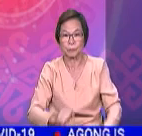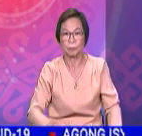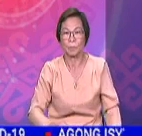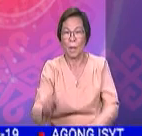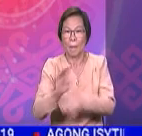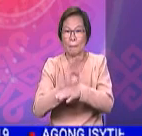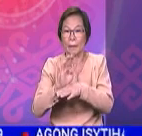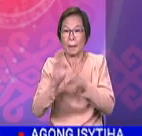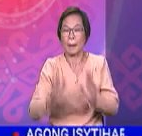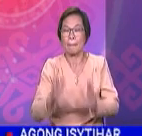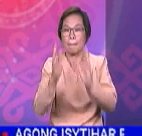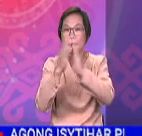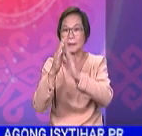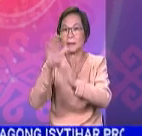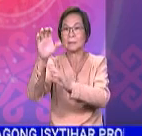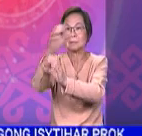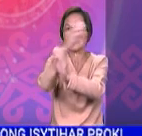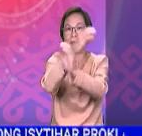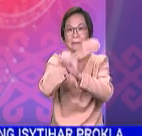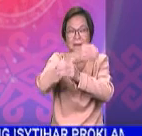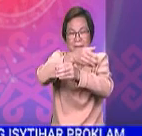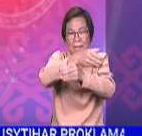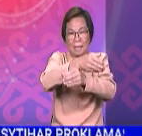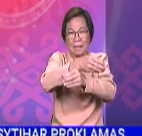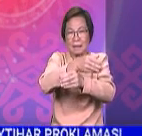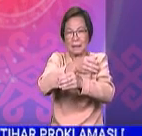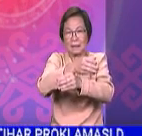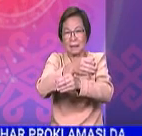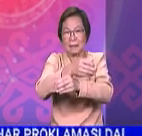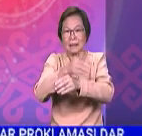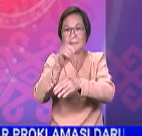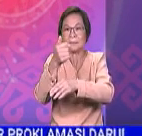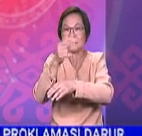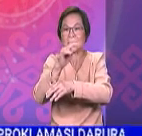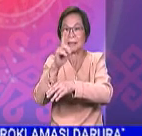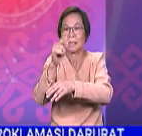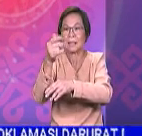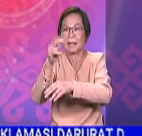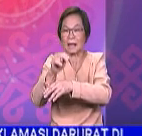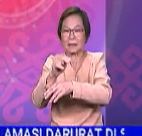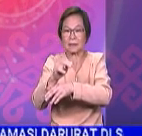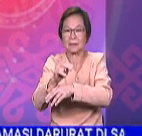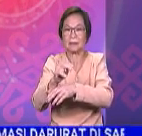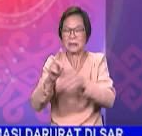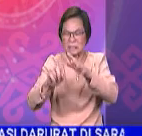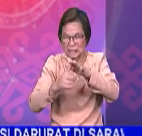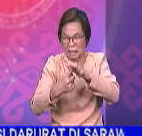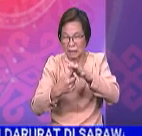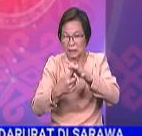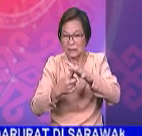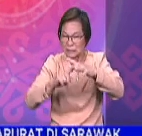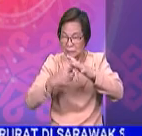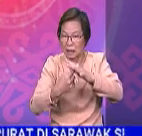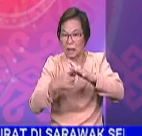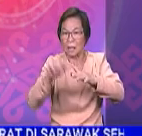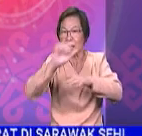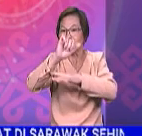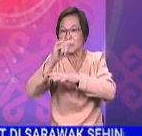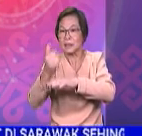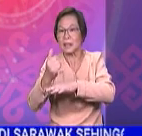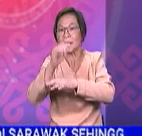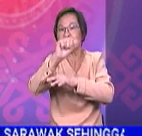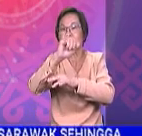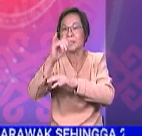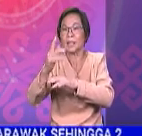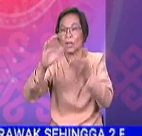Berniaga di Bandar satelit labu keadaan sibuk aja ya ditandakan digeser wujudkan sebuah jawatankuasa community